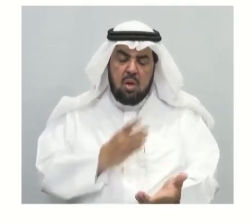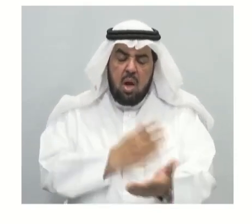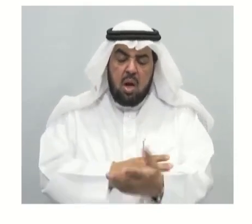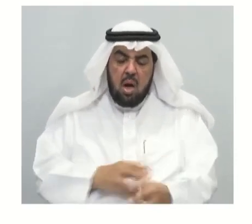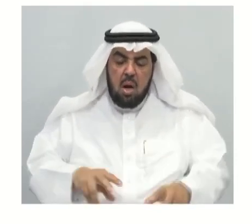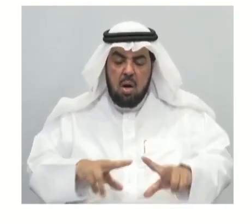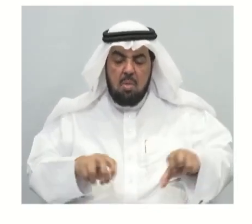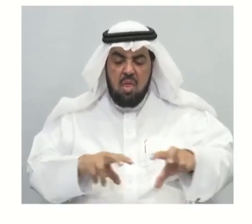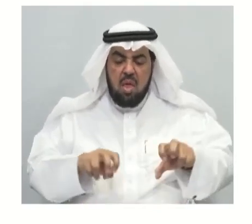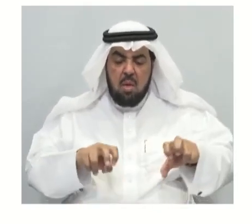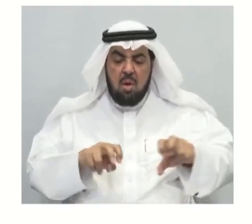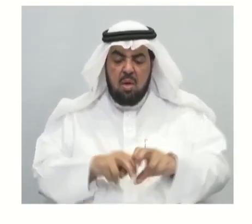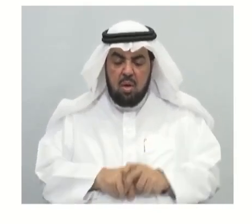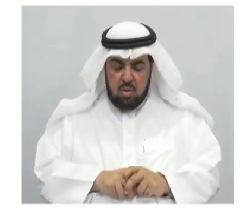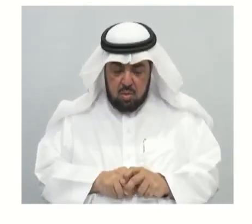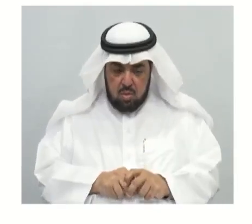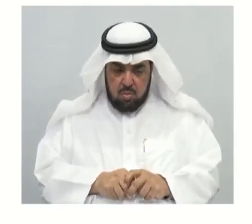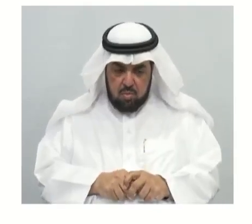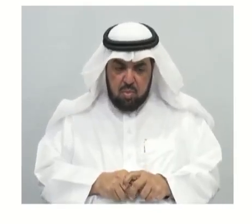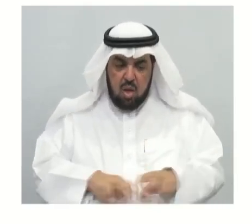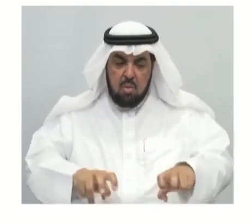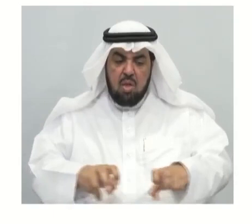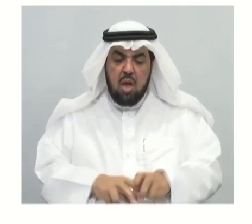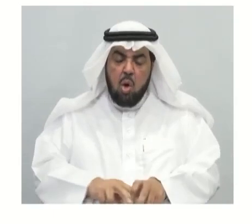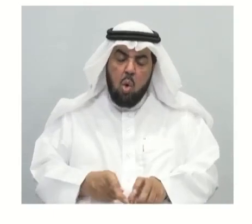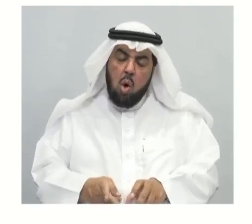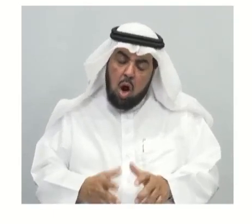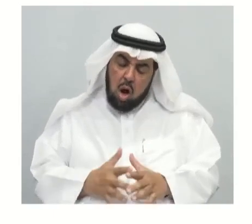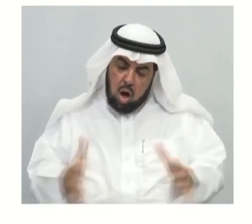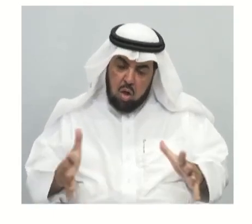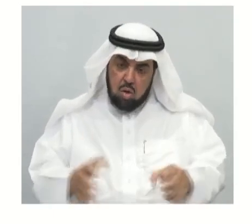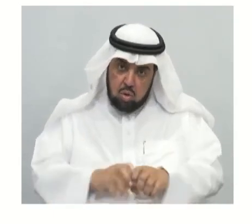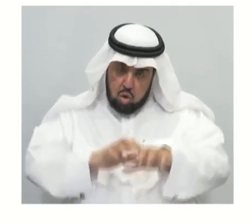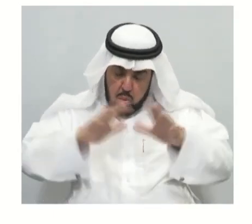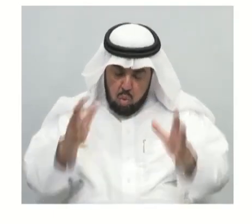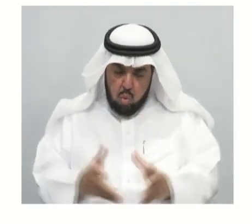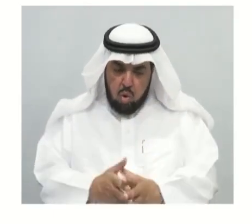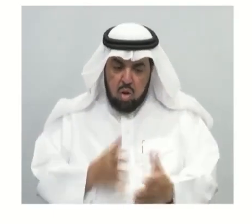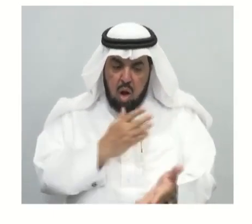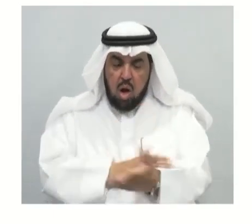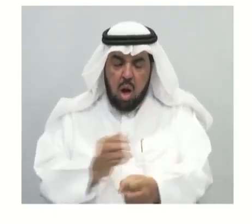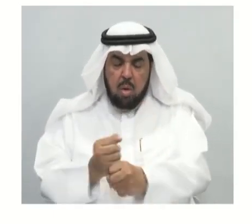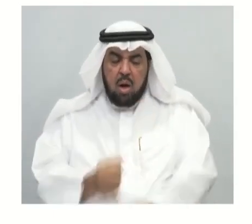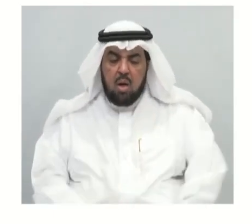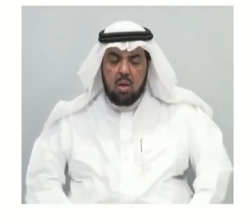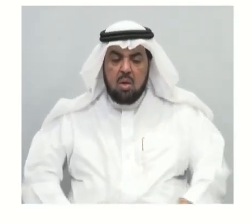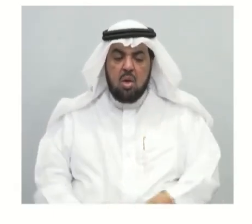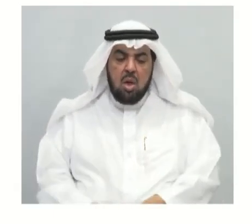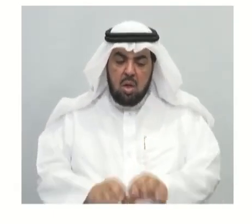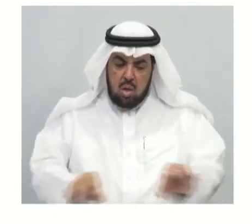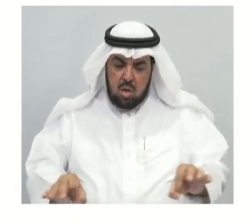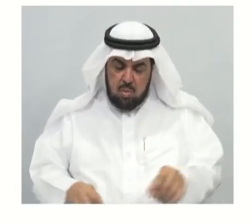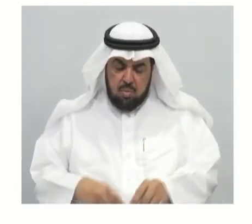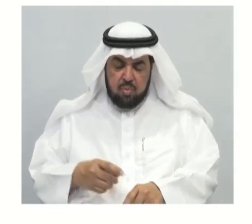التقارير البحثيه تعتبر التقارير البحثيه النوع الاكثر شمولا لتقارير الاعمال ويتم